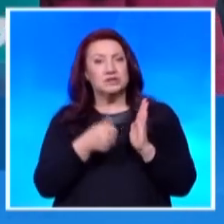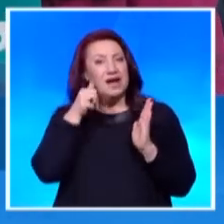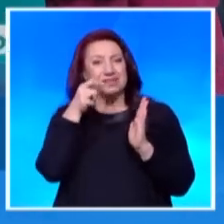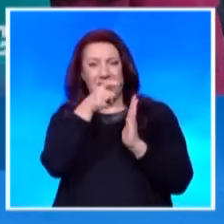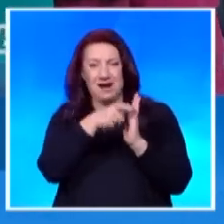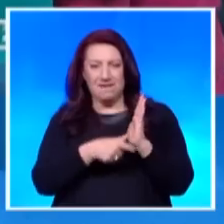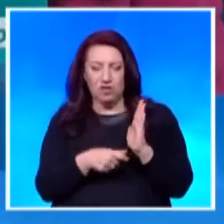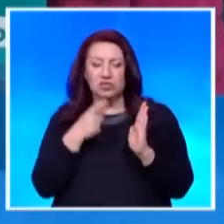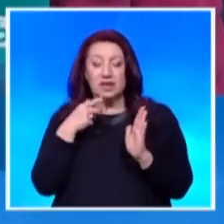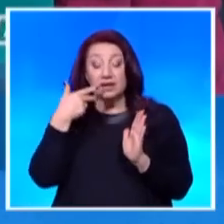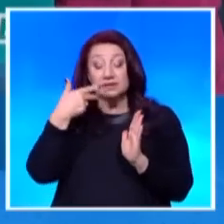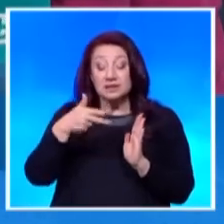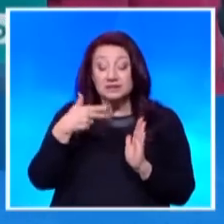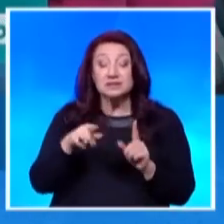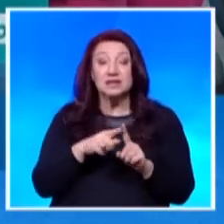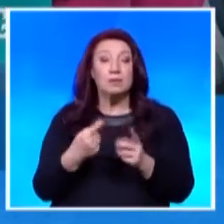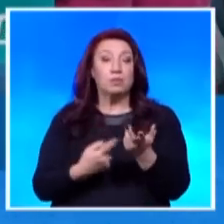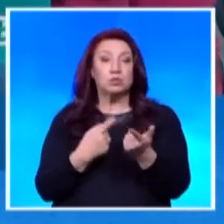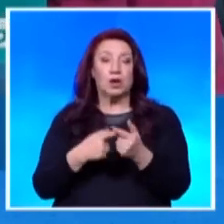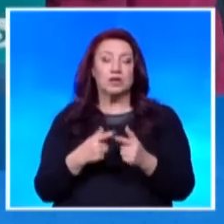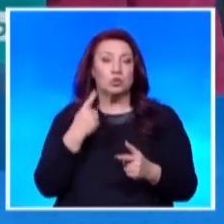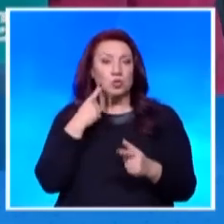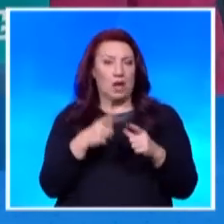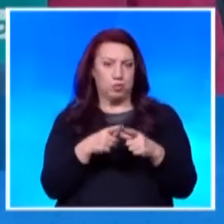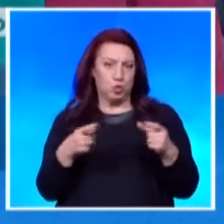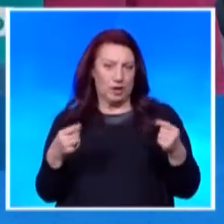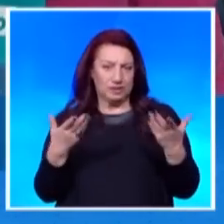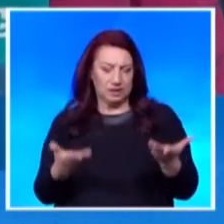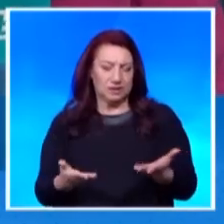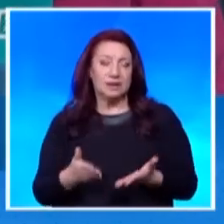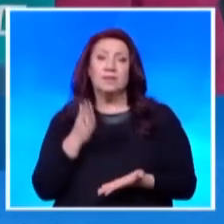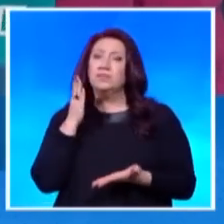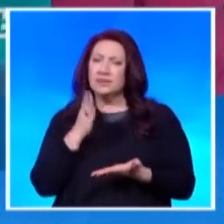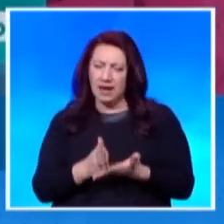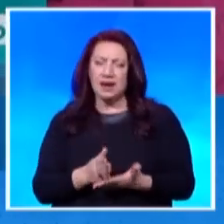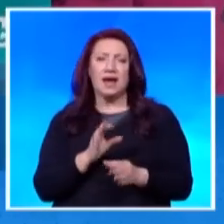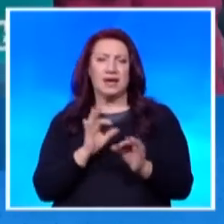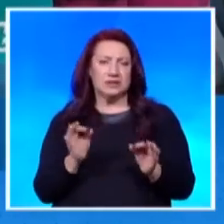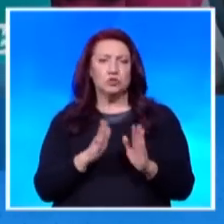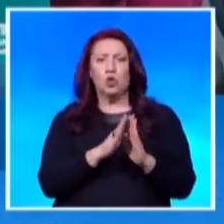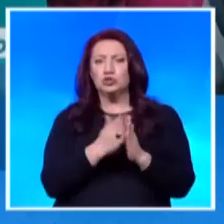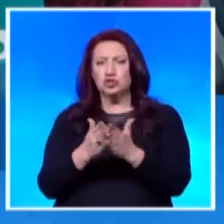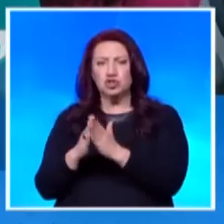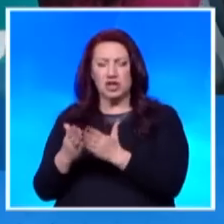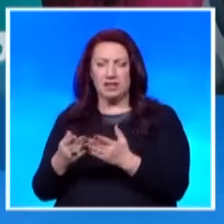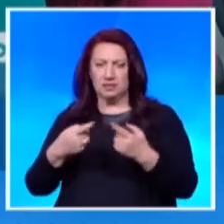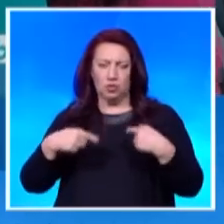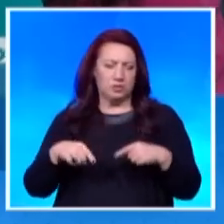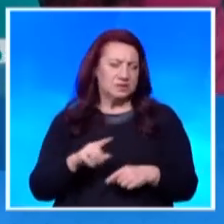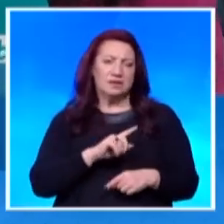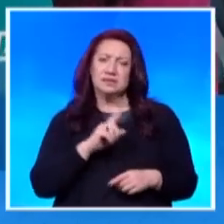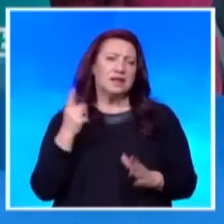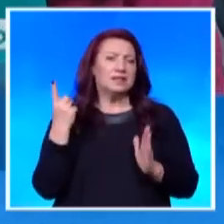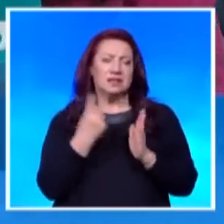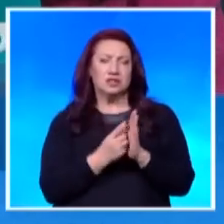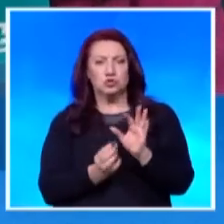да заснемат преброяването на бюлетините. Това, което стана финално ясно, е, че членовете на секционните комисии не са длъжни да